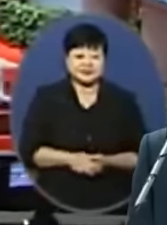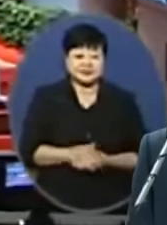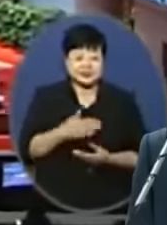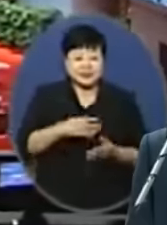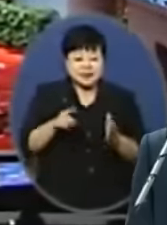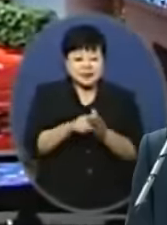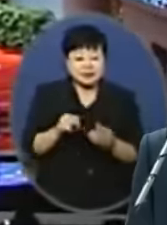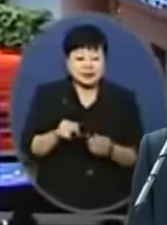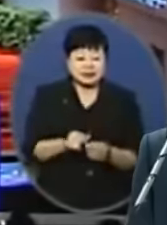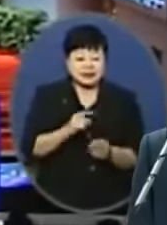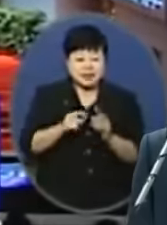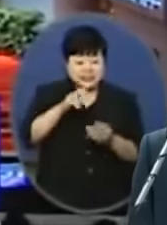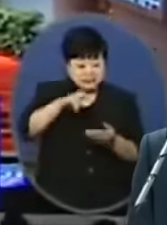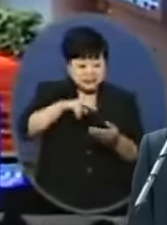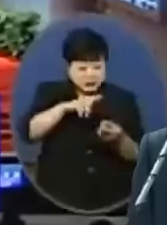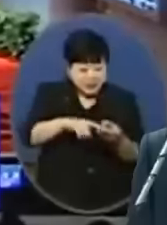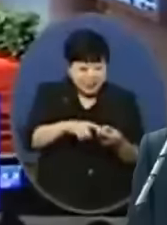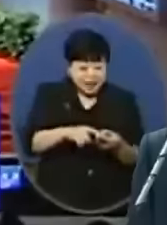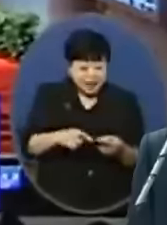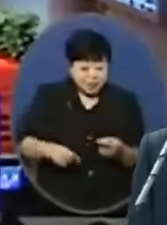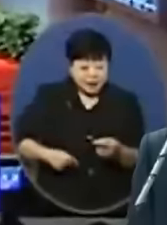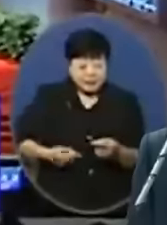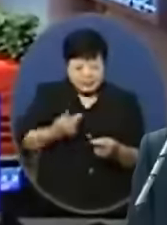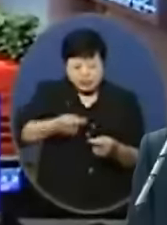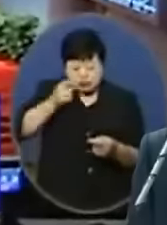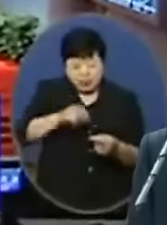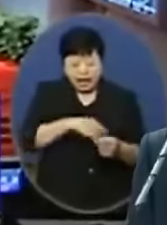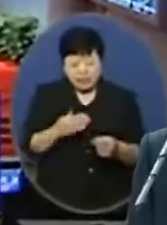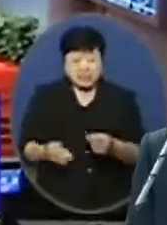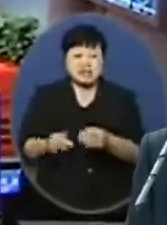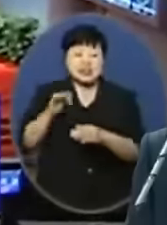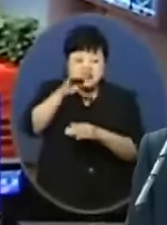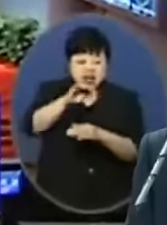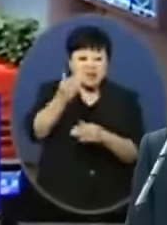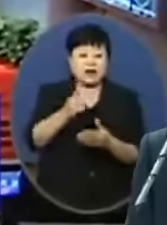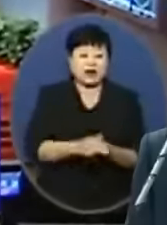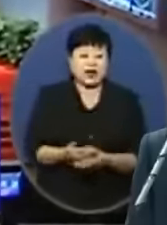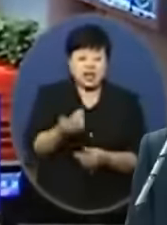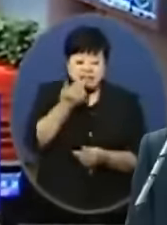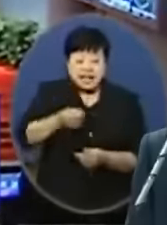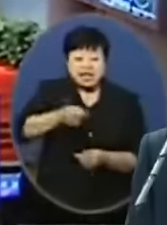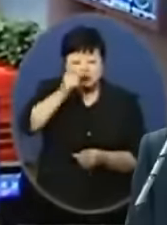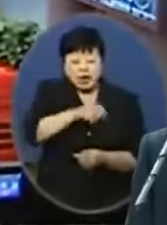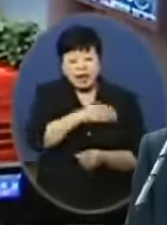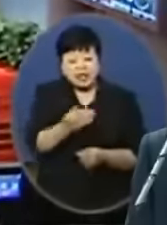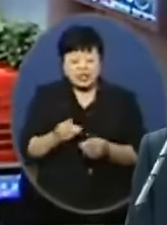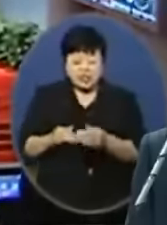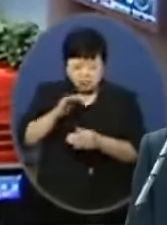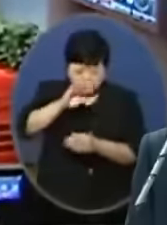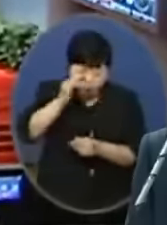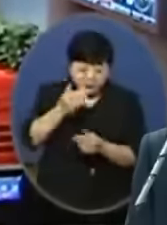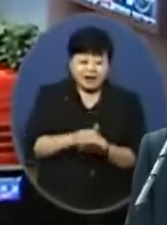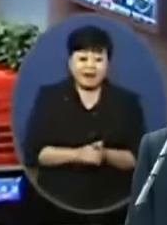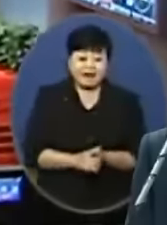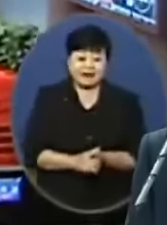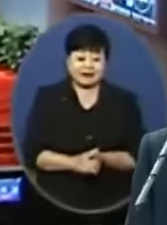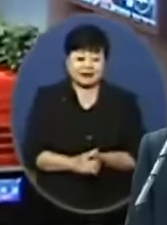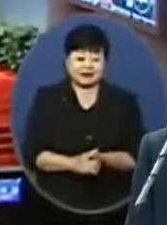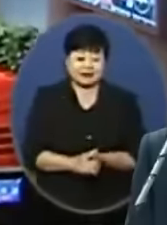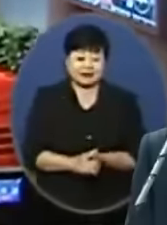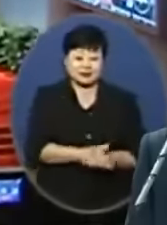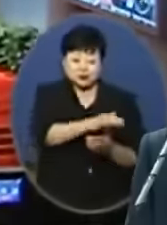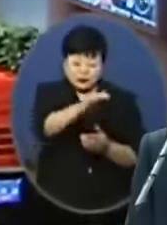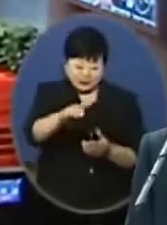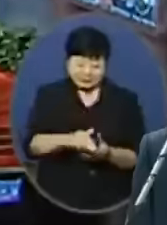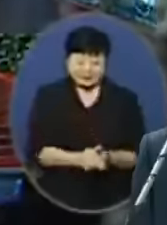나를 믿는 자는 성경의 이름같이 그 배에서 생수의 강이 흘러나리라. 생수의 강이 넘쳐나겠다는 것입니다.